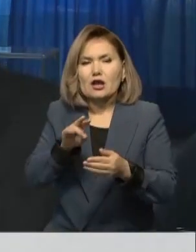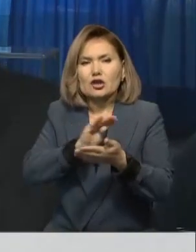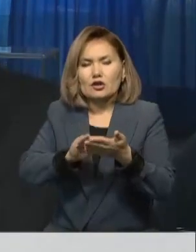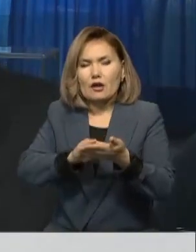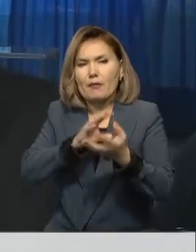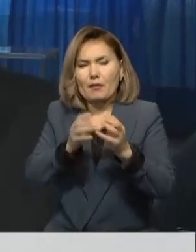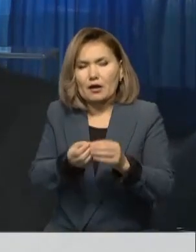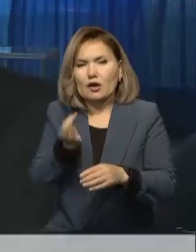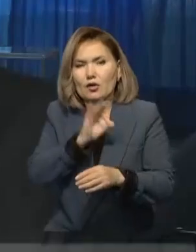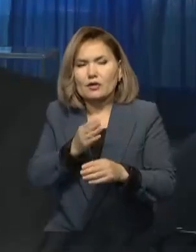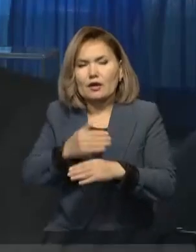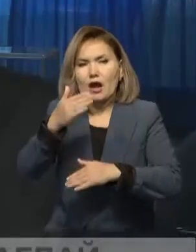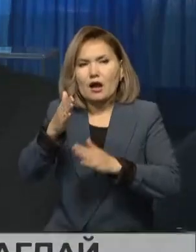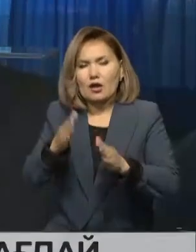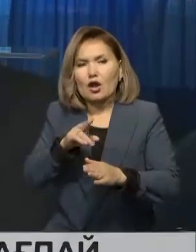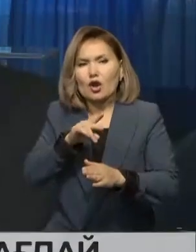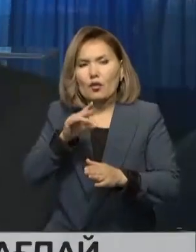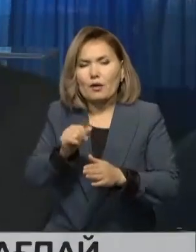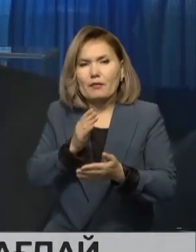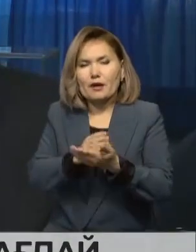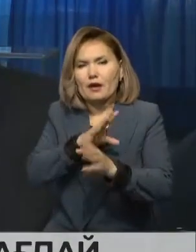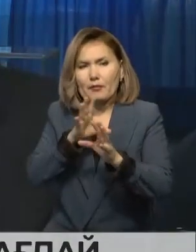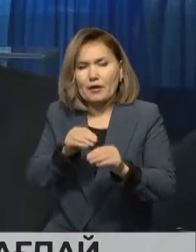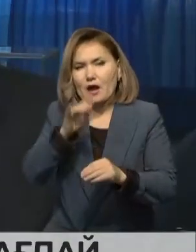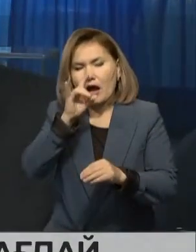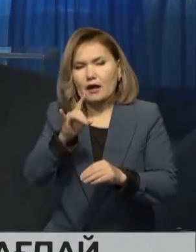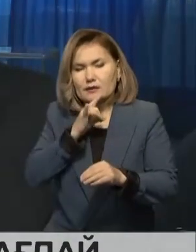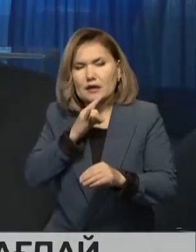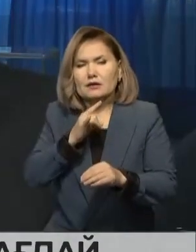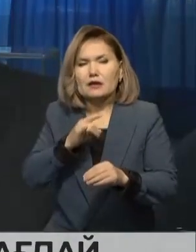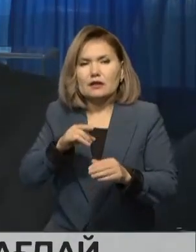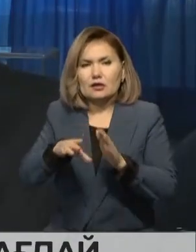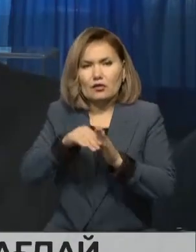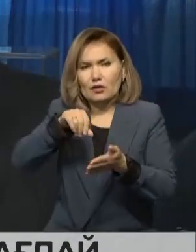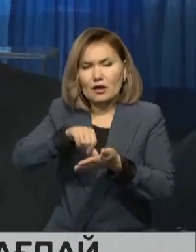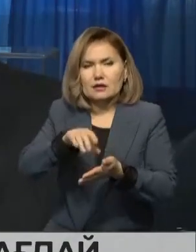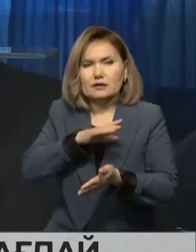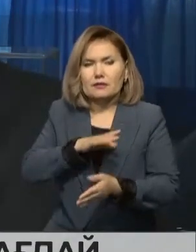қолдануға болады. Кабинка ішінде лупа да болды. Сондықтан ел қатарлы дауыс беріп шықтым.